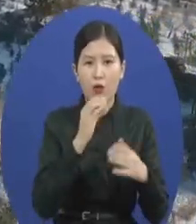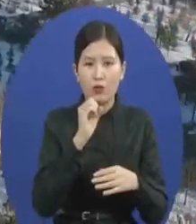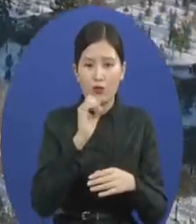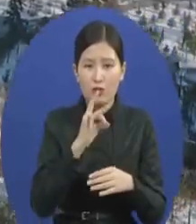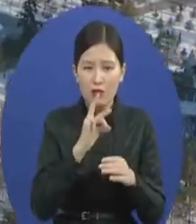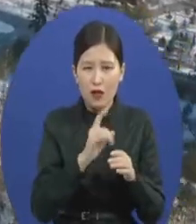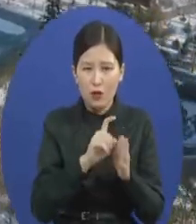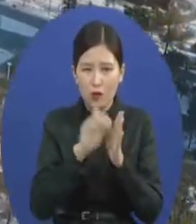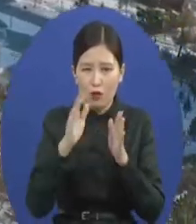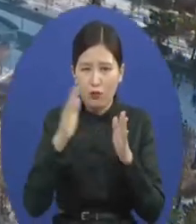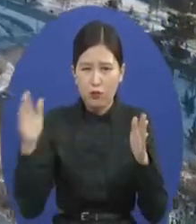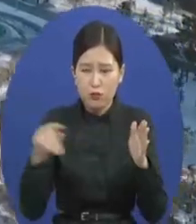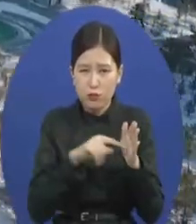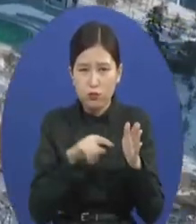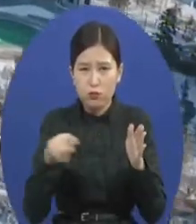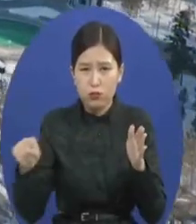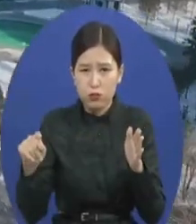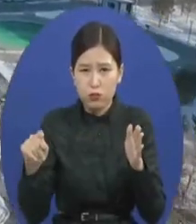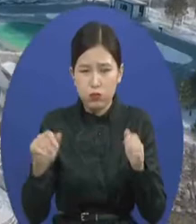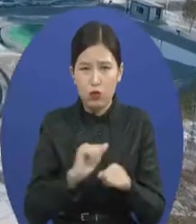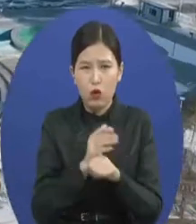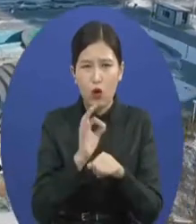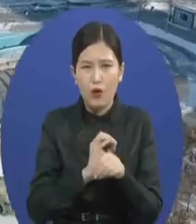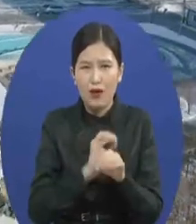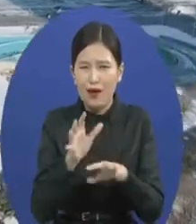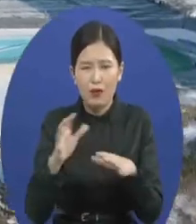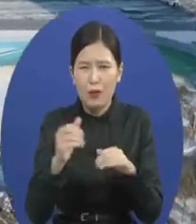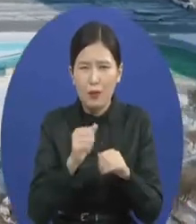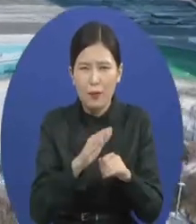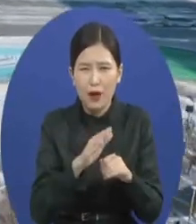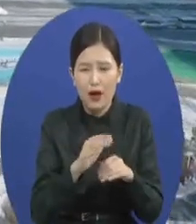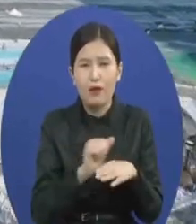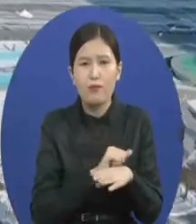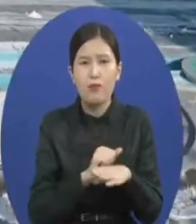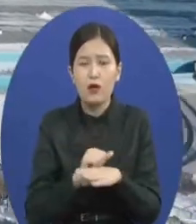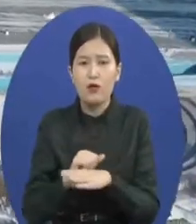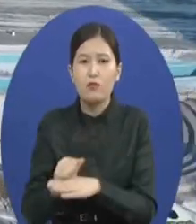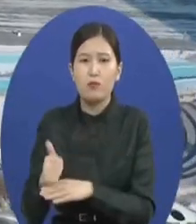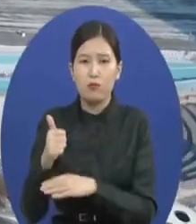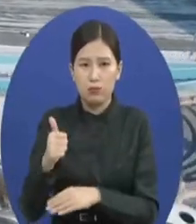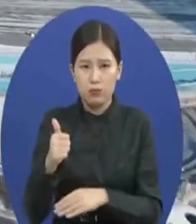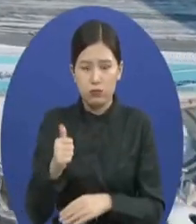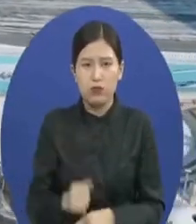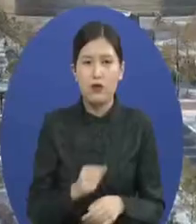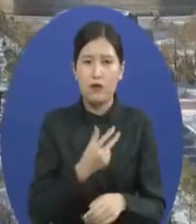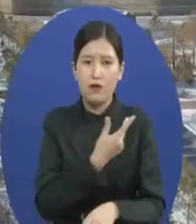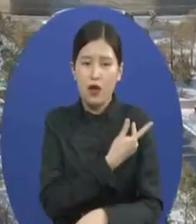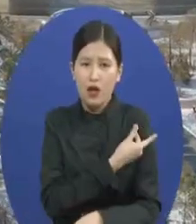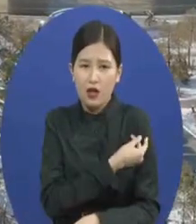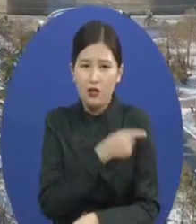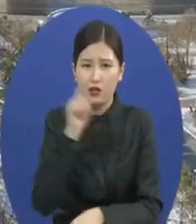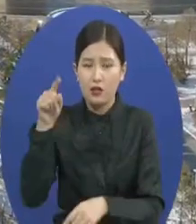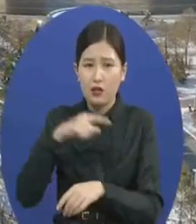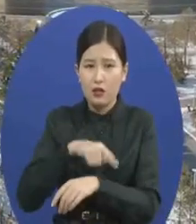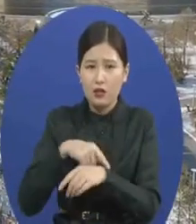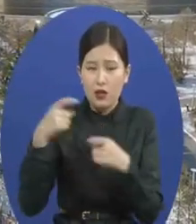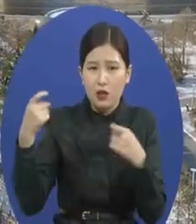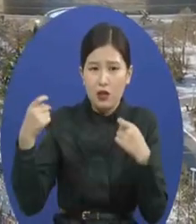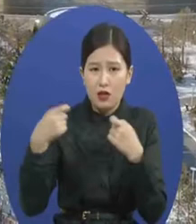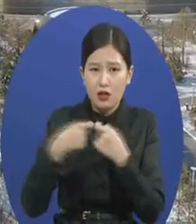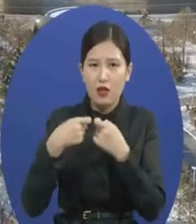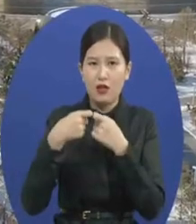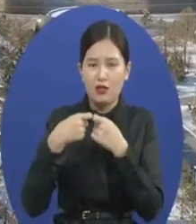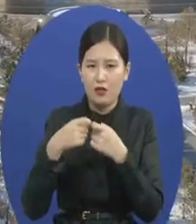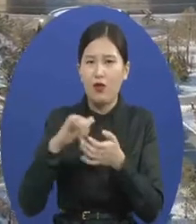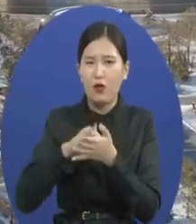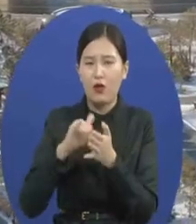нь бэлтгэл хийх хангалттай хугацаа бидэнд бас олгосон. Мөн вакцин гарч байгаатай цаг хугацааны хувьд таарсан одоо багахан хугацаанд хариуцлагатай